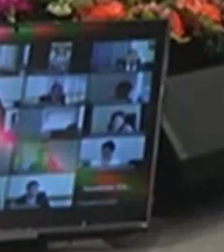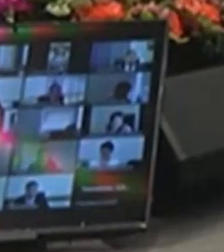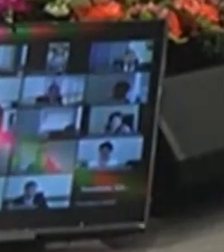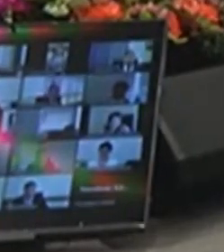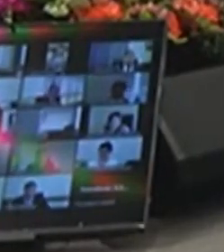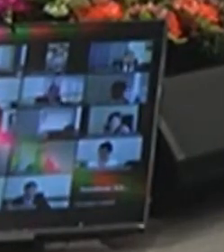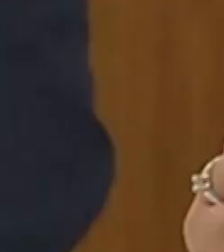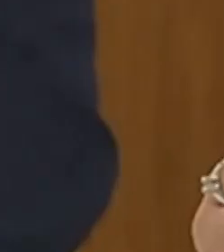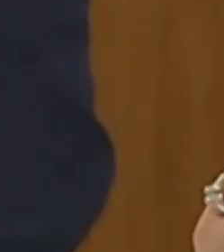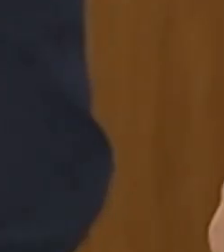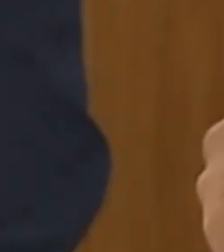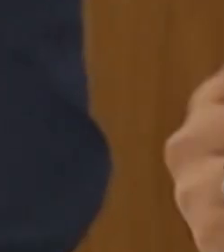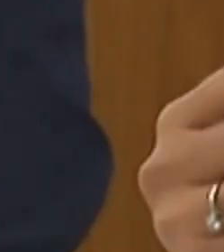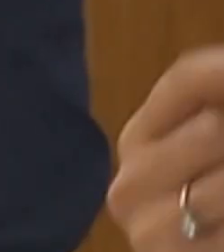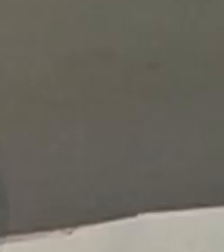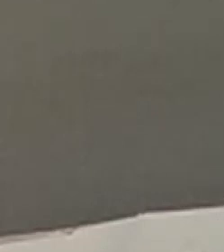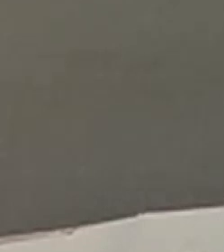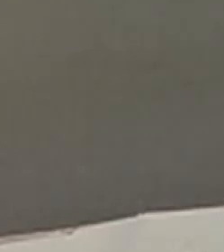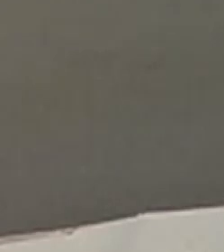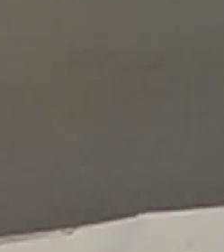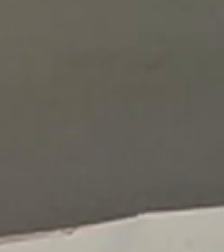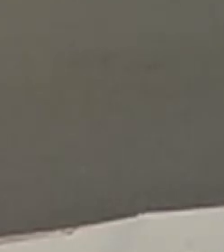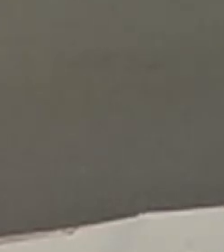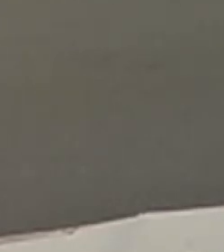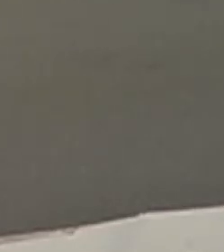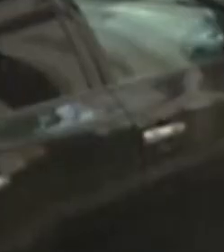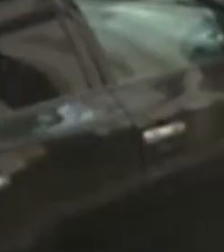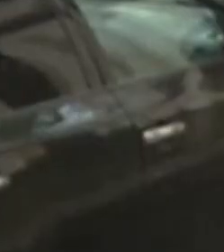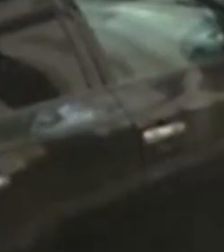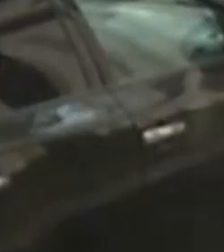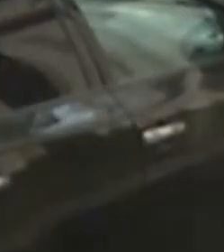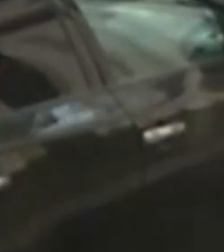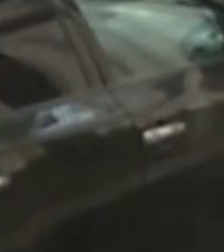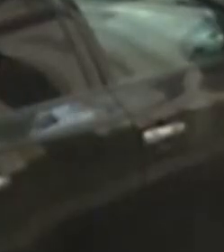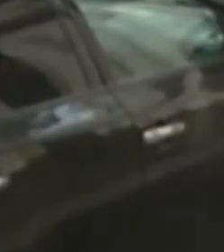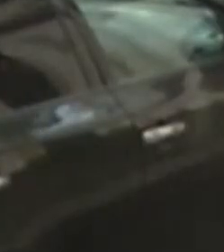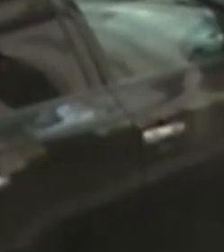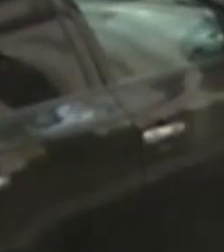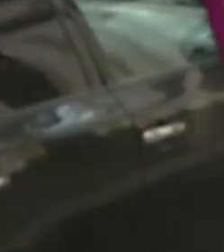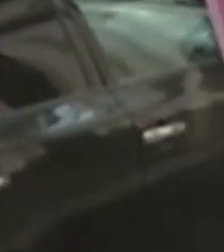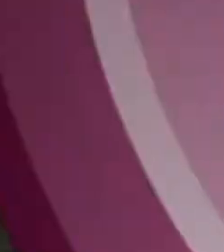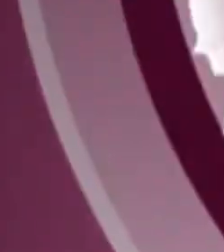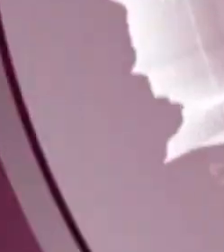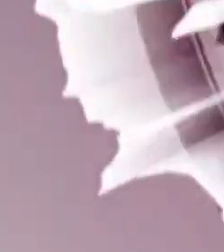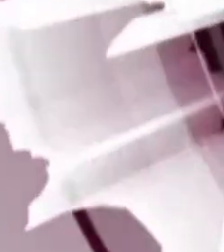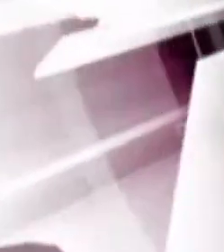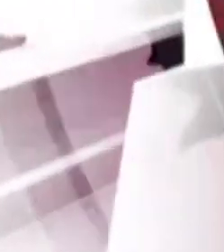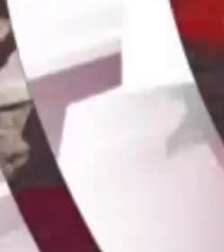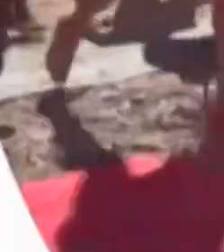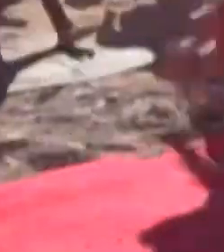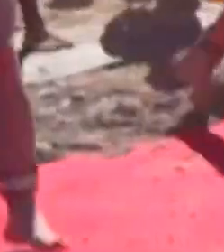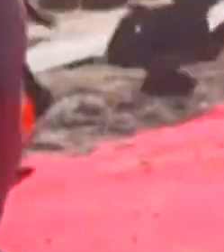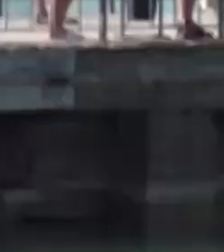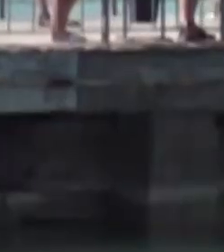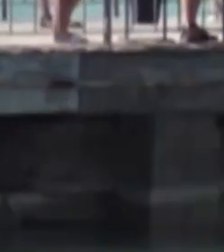мегаполиса. Согласны ли жители с предложенными инициативами? Подробнее об этом расскажу я, Айдана Нураш.